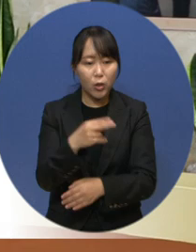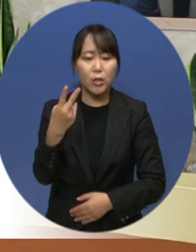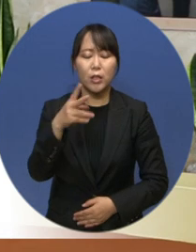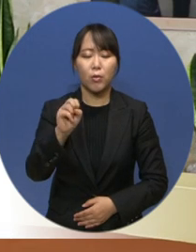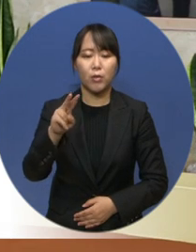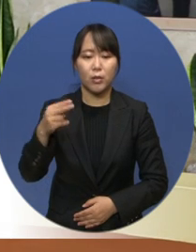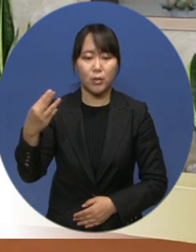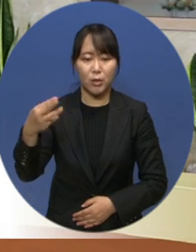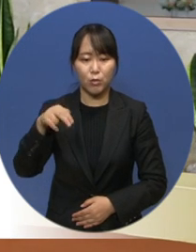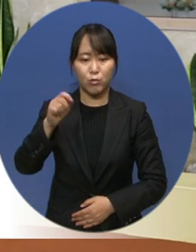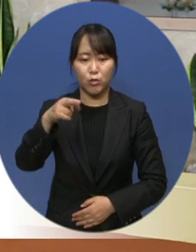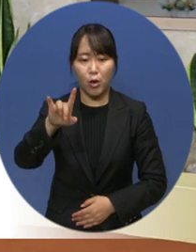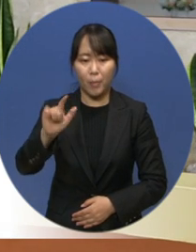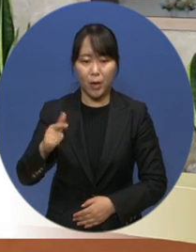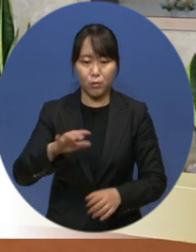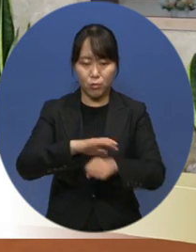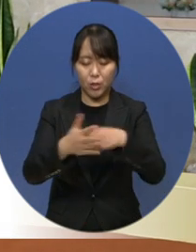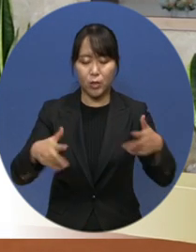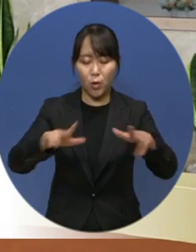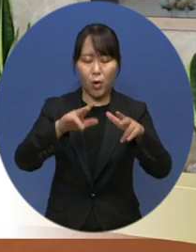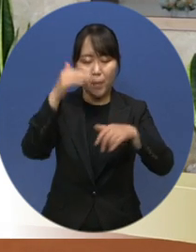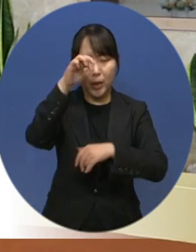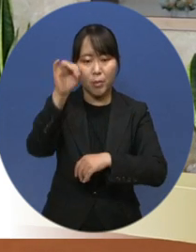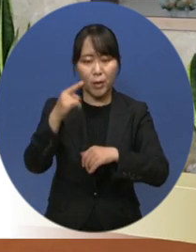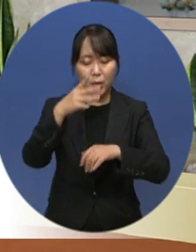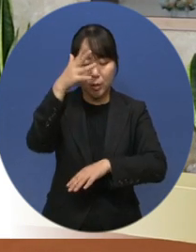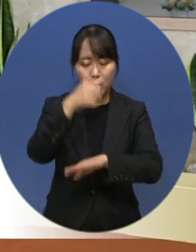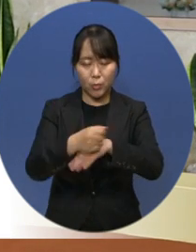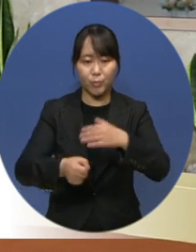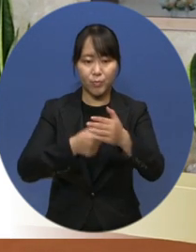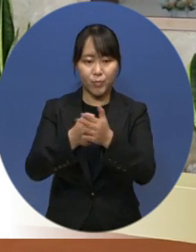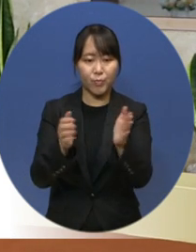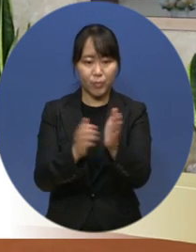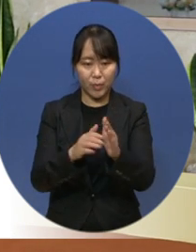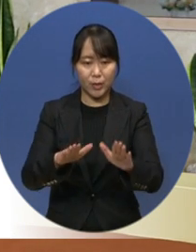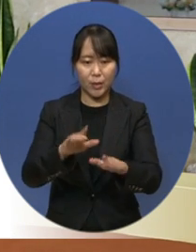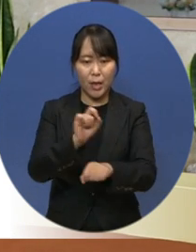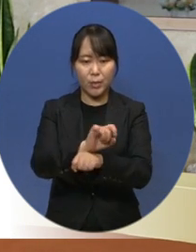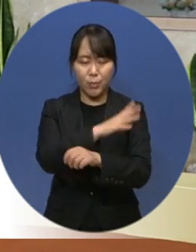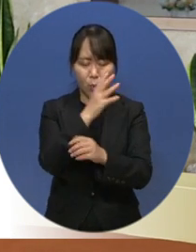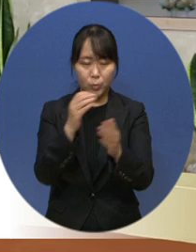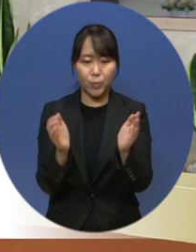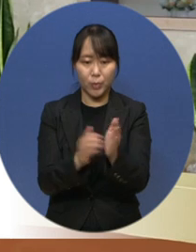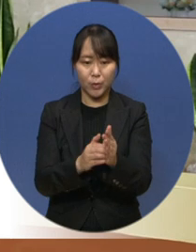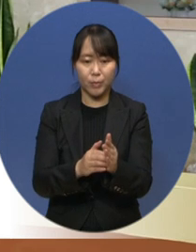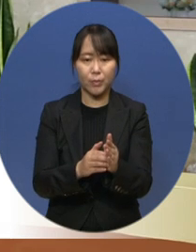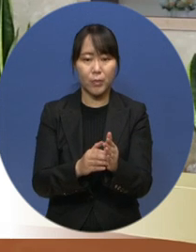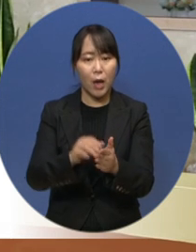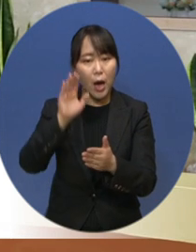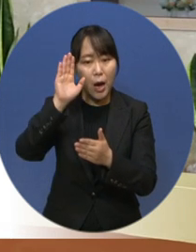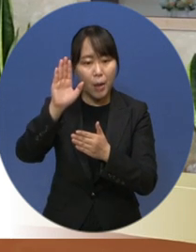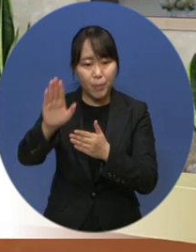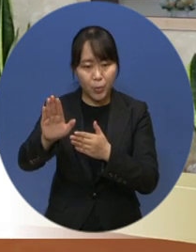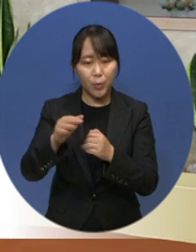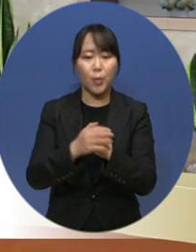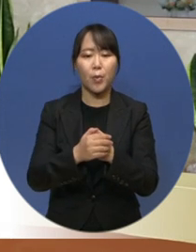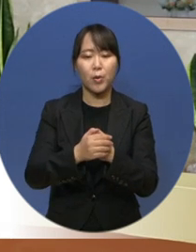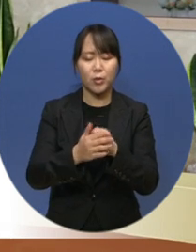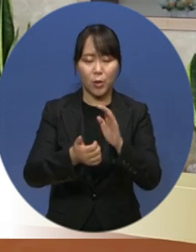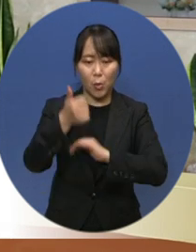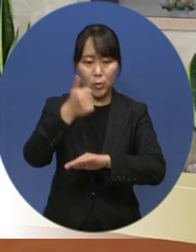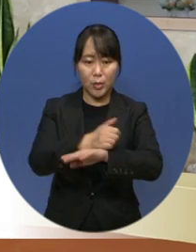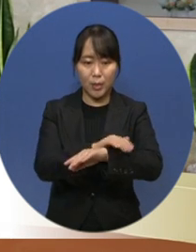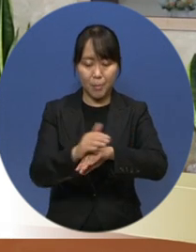국제정원 박람회가 최종 승인되었습니다. 지금까지 행정 절차는 모두 마무리된 겁니다. 앞으로 정원 박람회 성공을